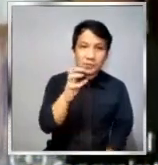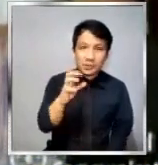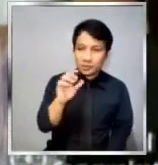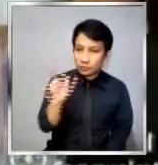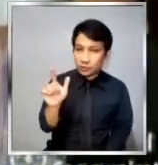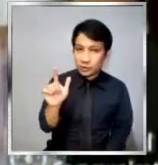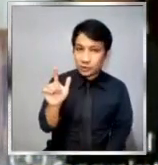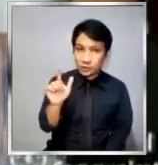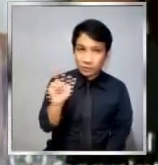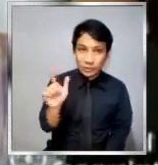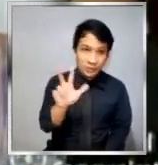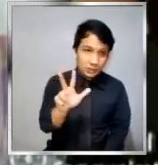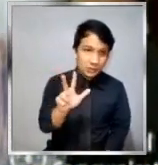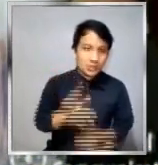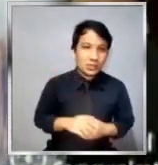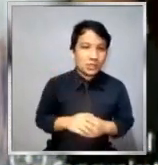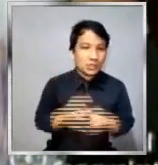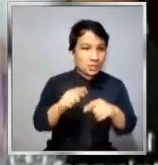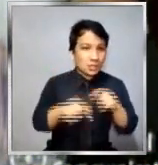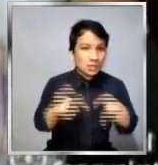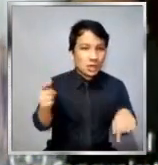10,523 difference of